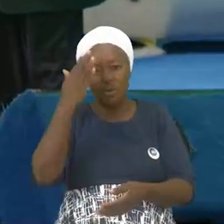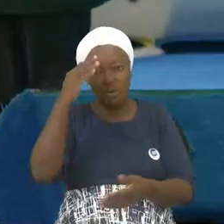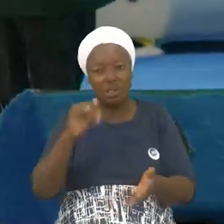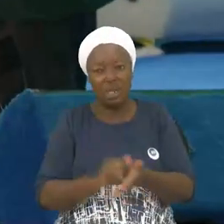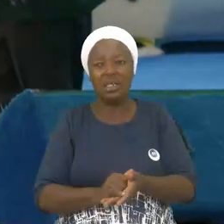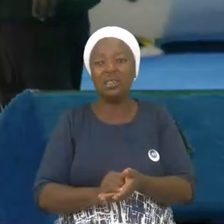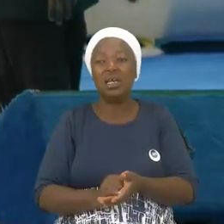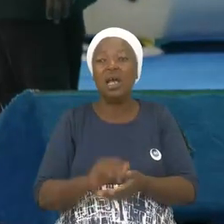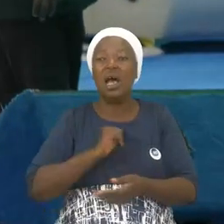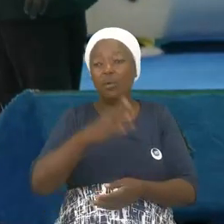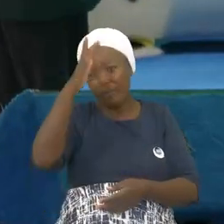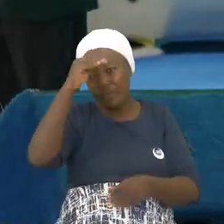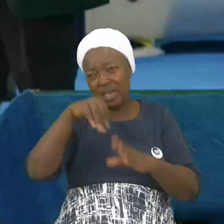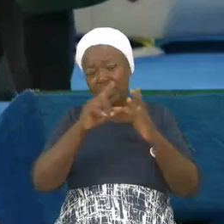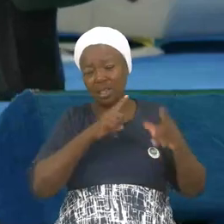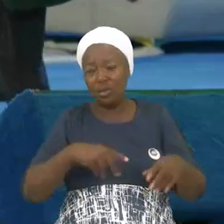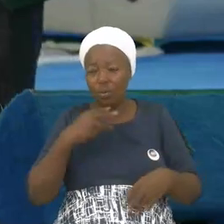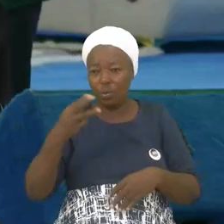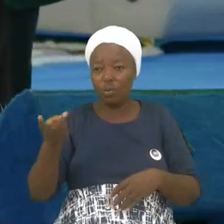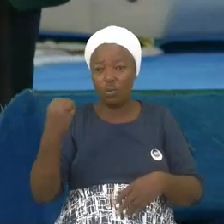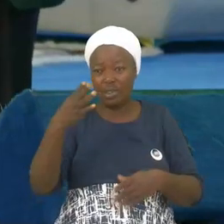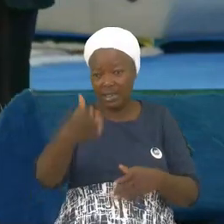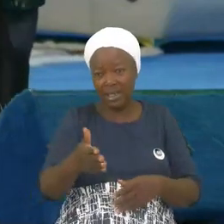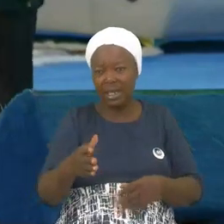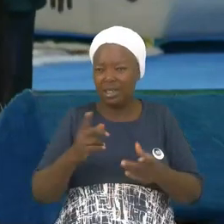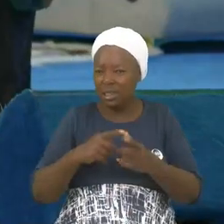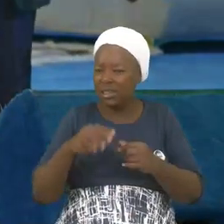infirmière nigériane savait que j'étais en ville.